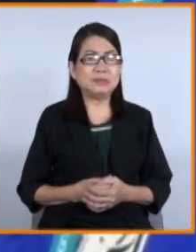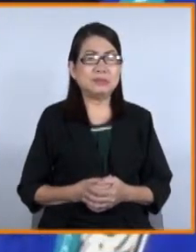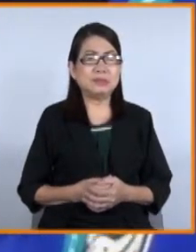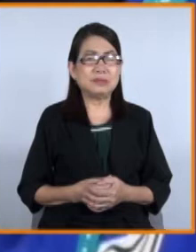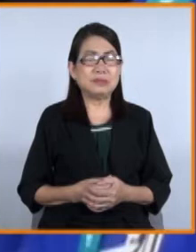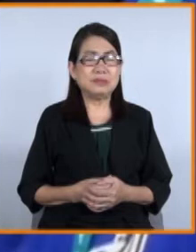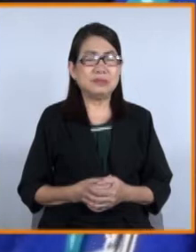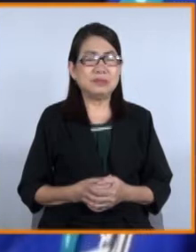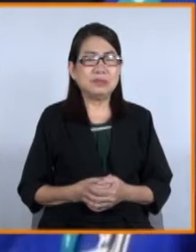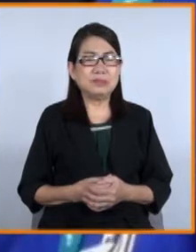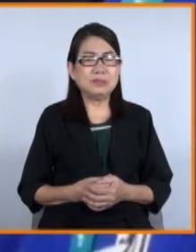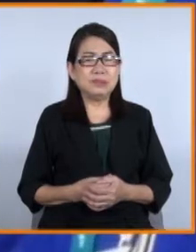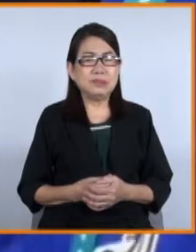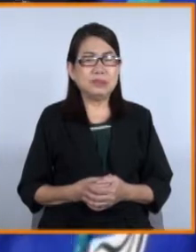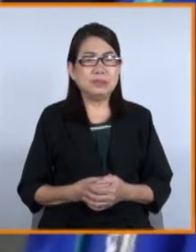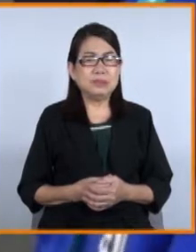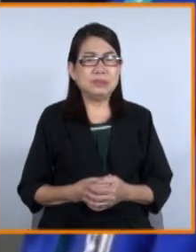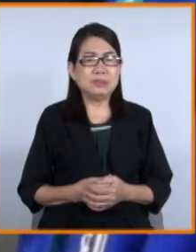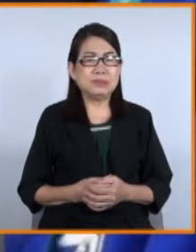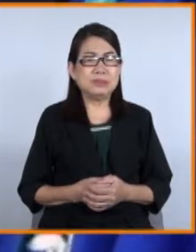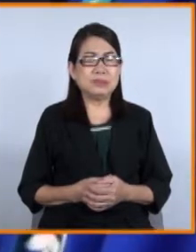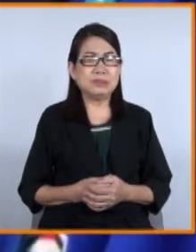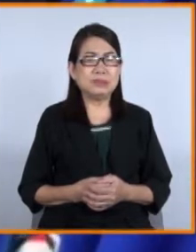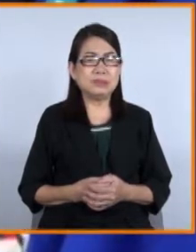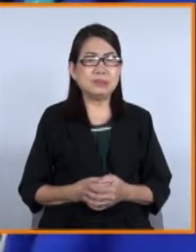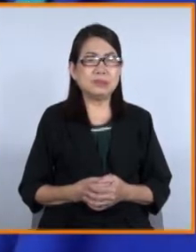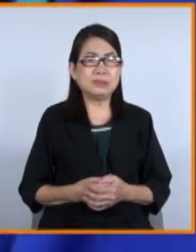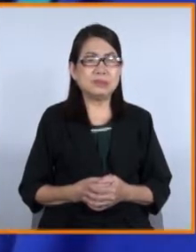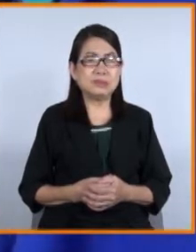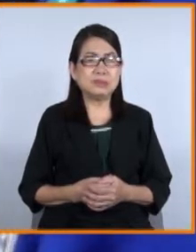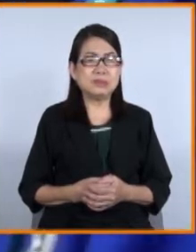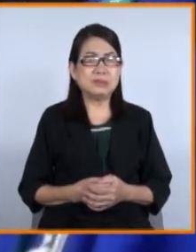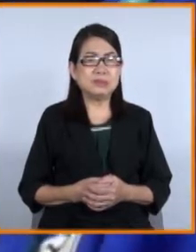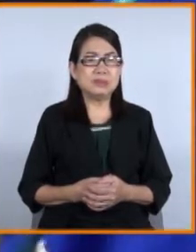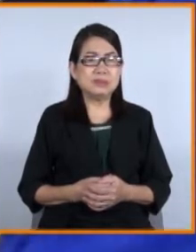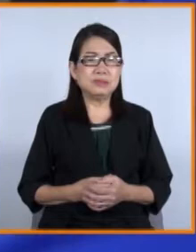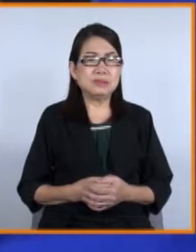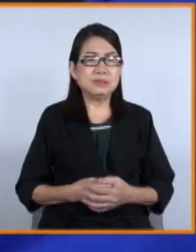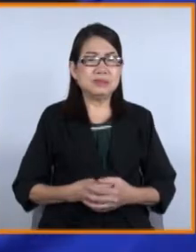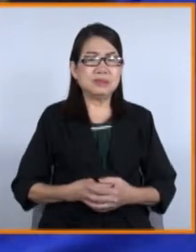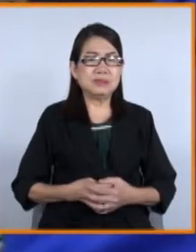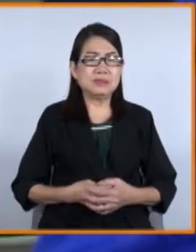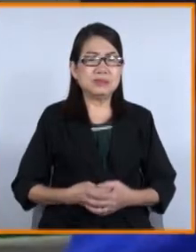hola okay the first one I asked you that why did you get this Thai shirt